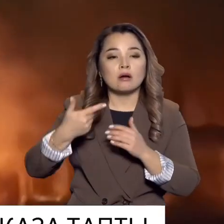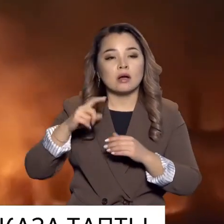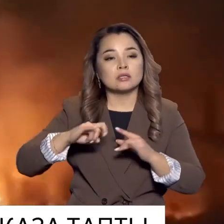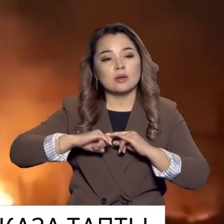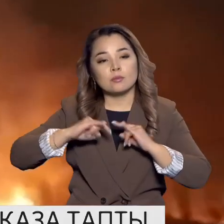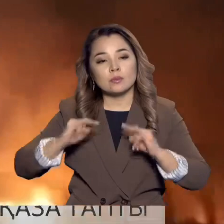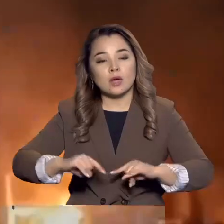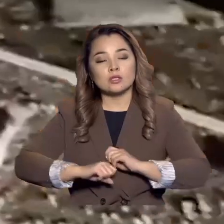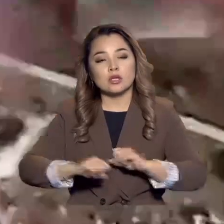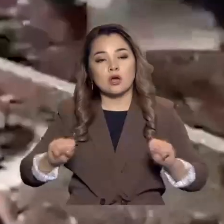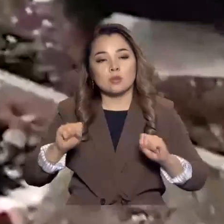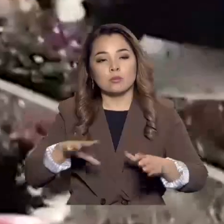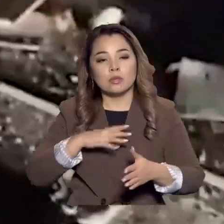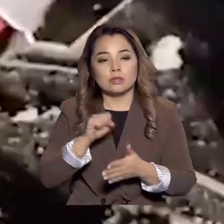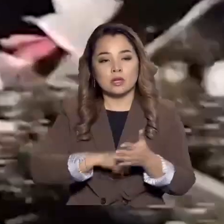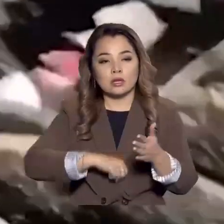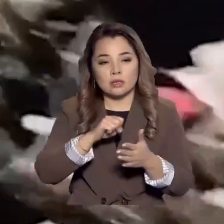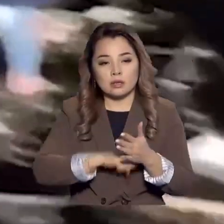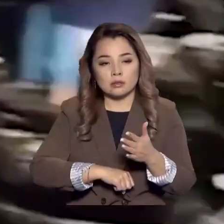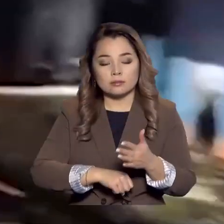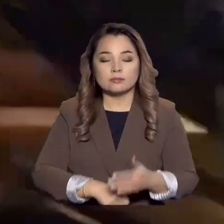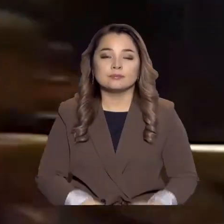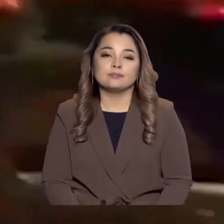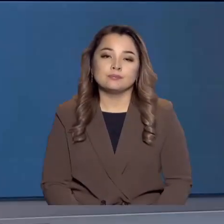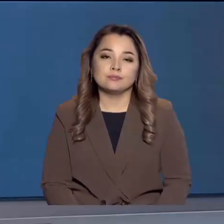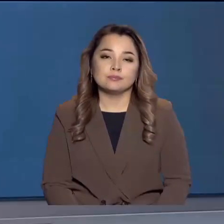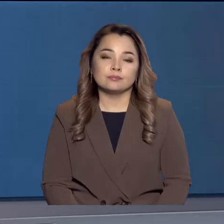баллонының жарылуы себеп болуы мүмкін.